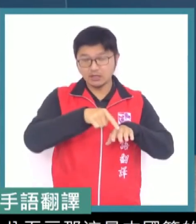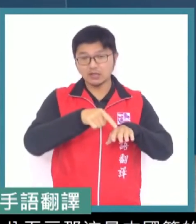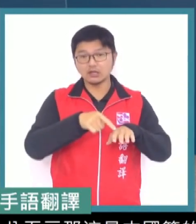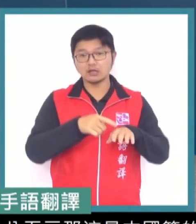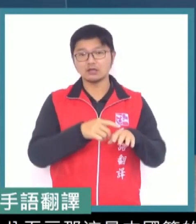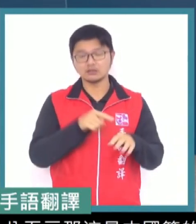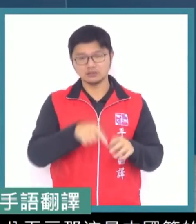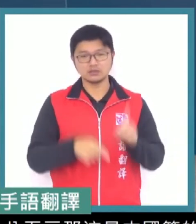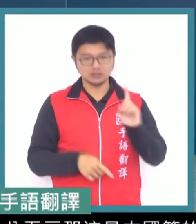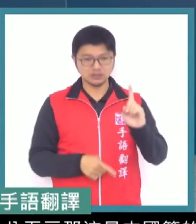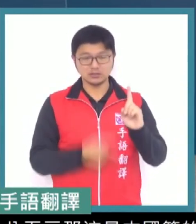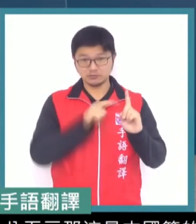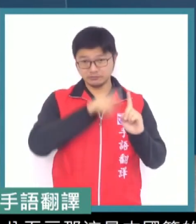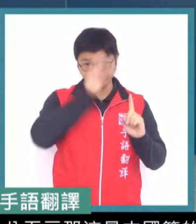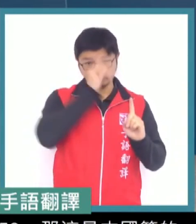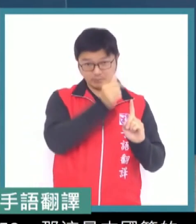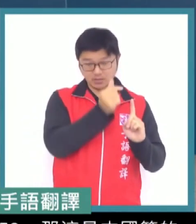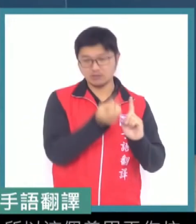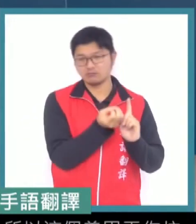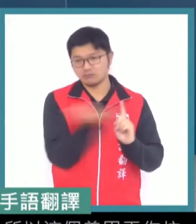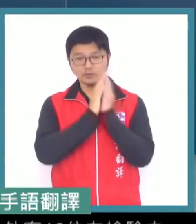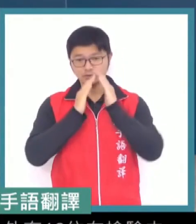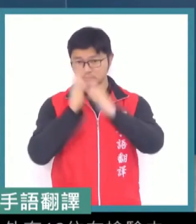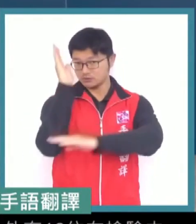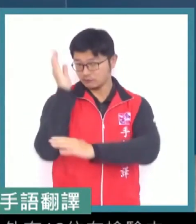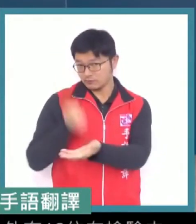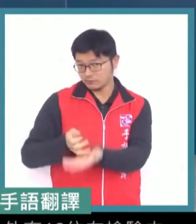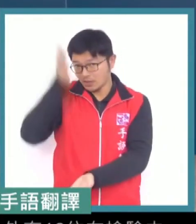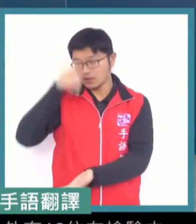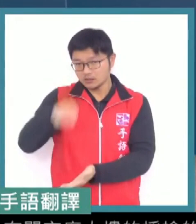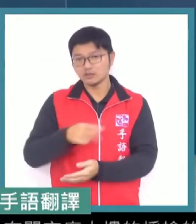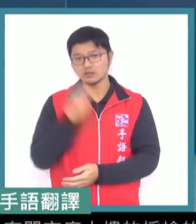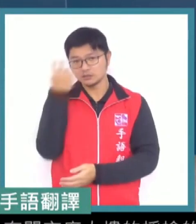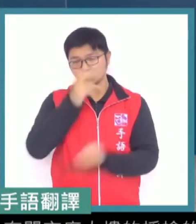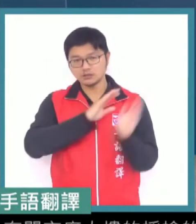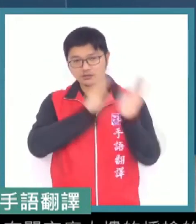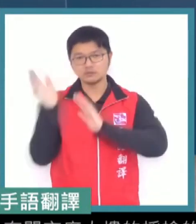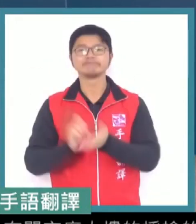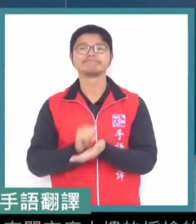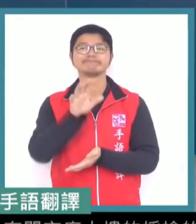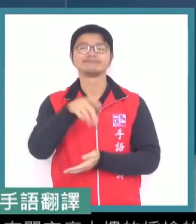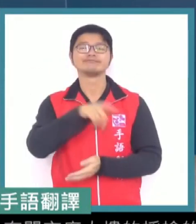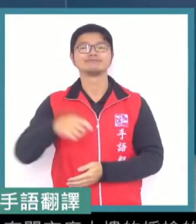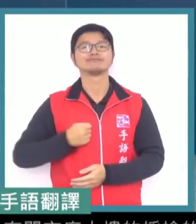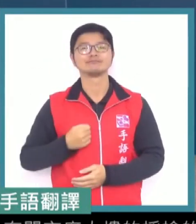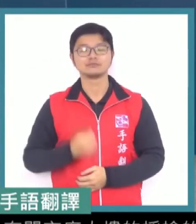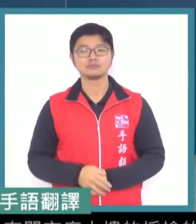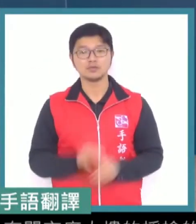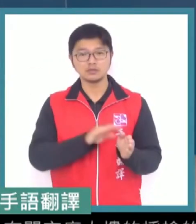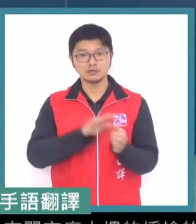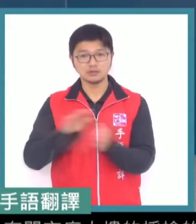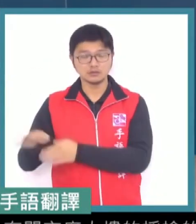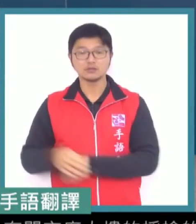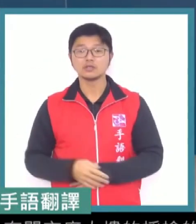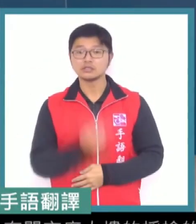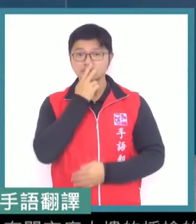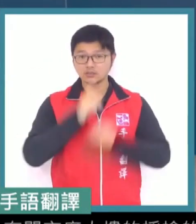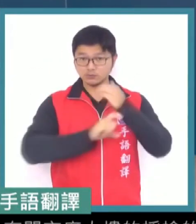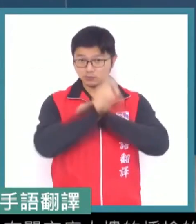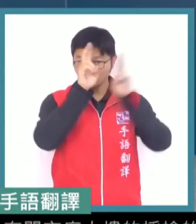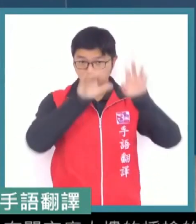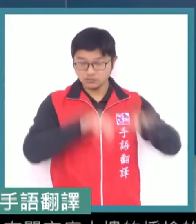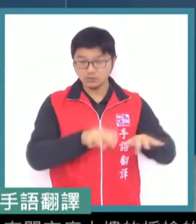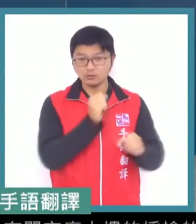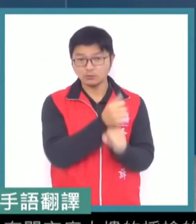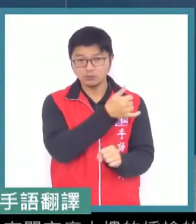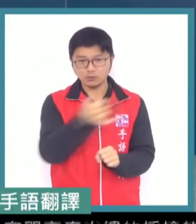个1+45个确诊个案。另外我也要再说明一个个案，是亚旭的员工